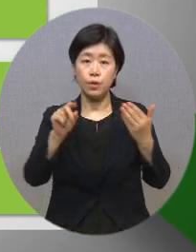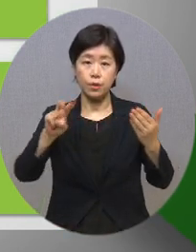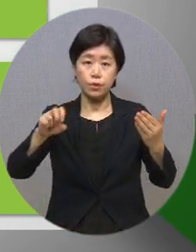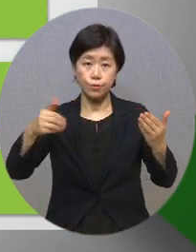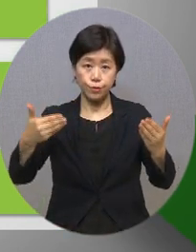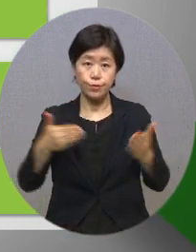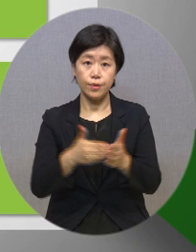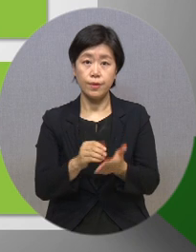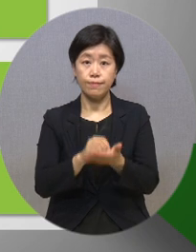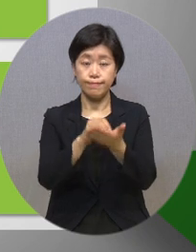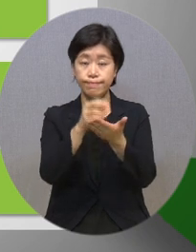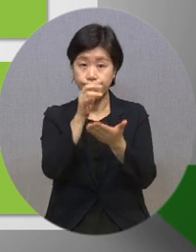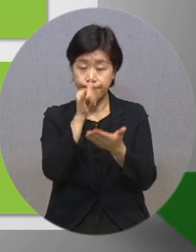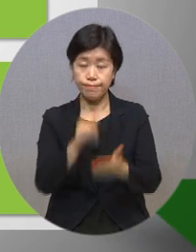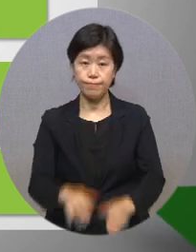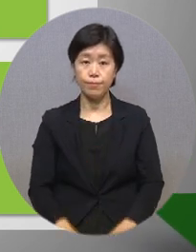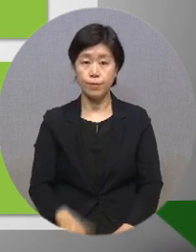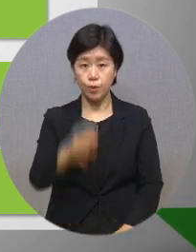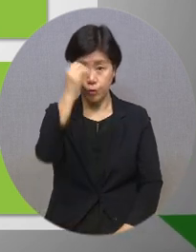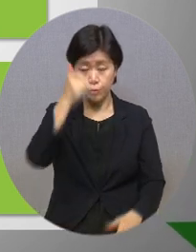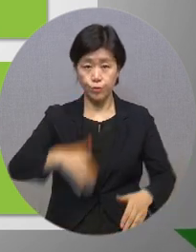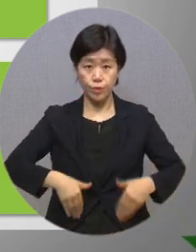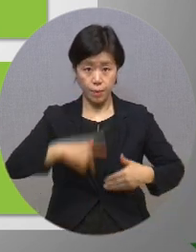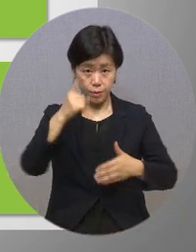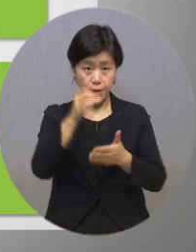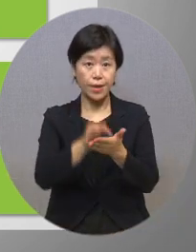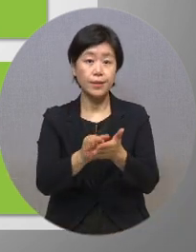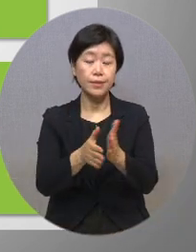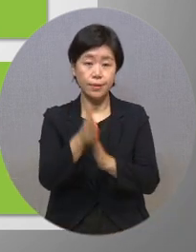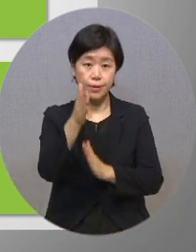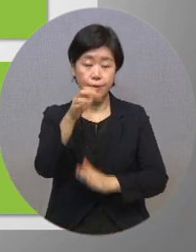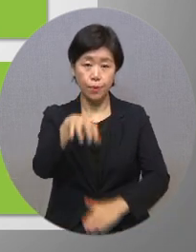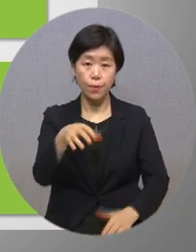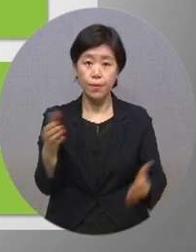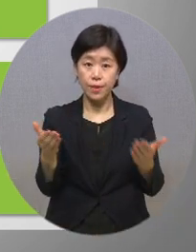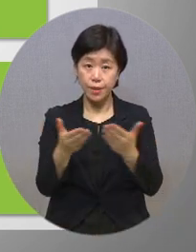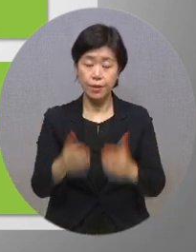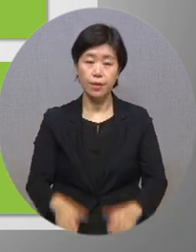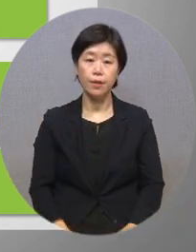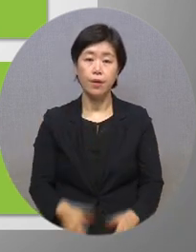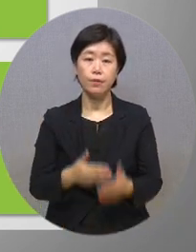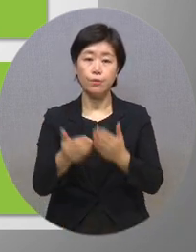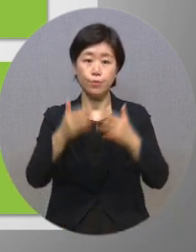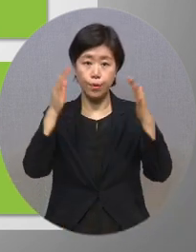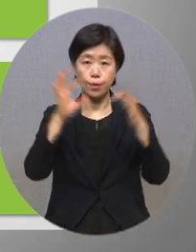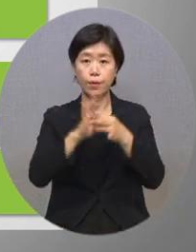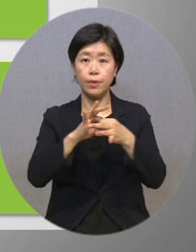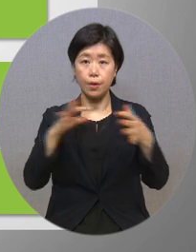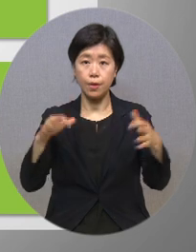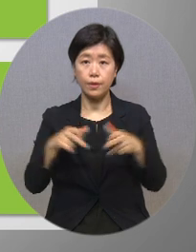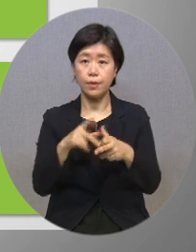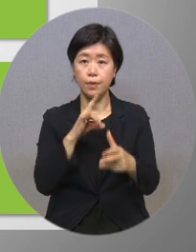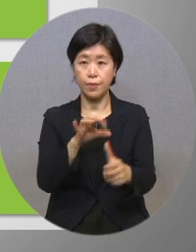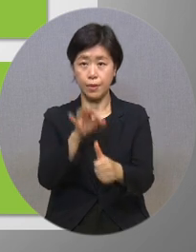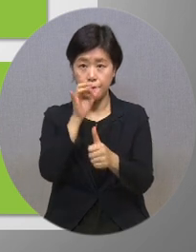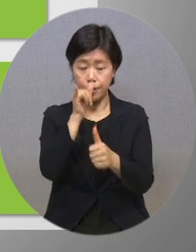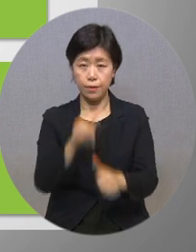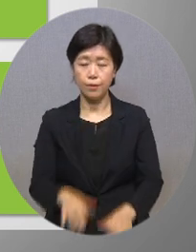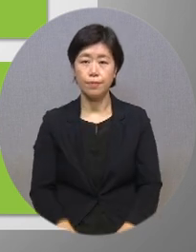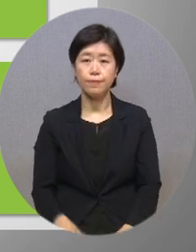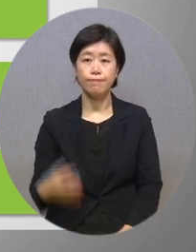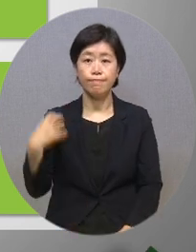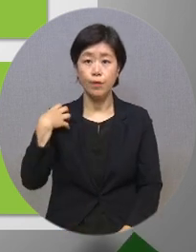충남 천안시입니다. 경력과 학력은 무관하며 장애인만 채용합니다. 담당지사는